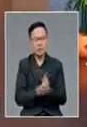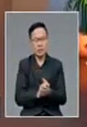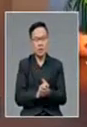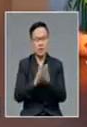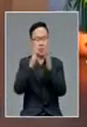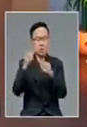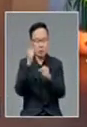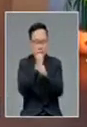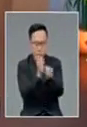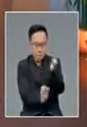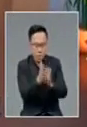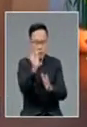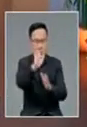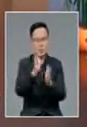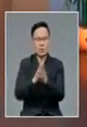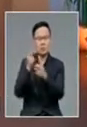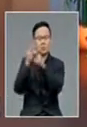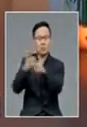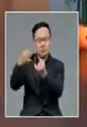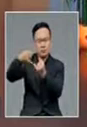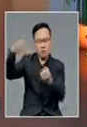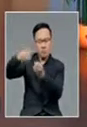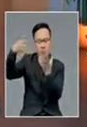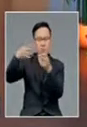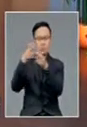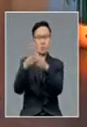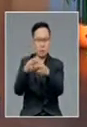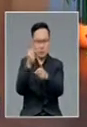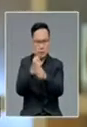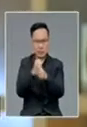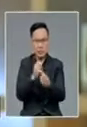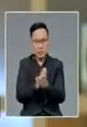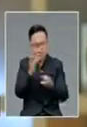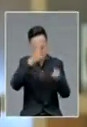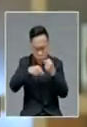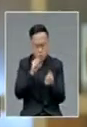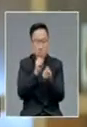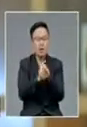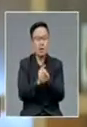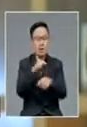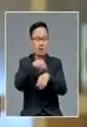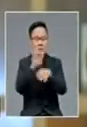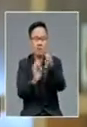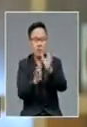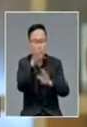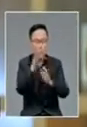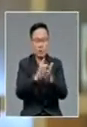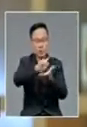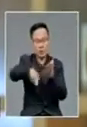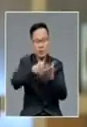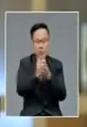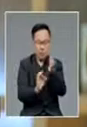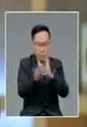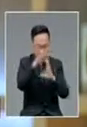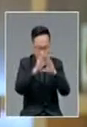นะคะยืนยันเจ้าหน้าที่ใช้เวลาแค่1ชั่วโมงก็สามารถดับเพลิงได้แล้วนะคะแล้วก็มีรายงานด้วยว่าไฟเนี่ยไม่ได้ทำอันตรายหรือว่าสร้างความเสีย